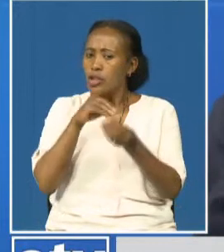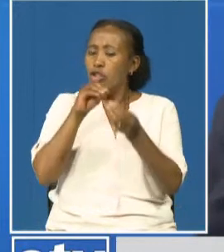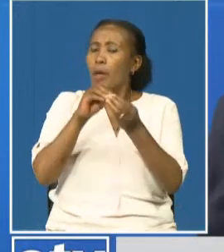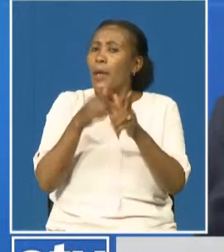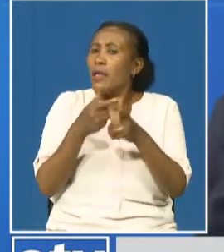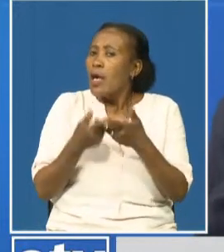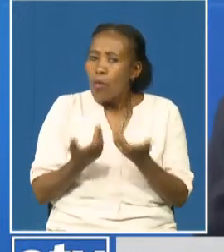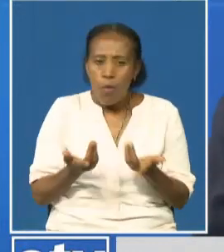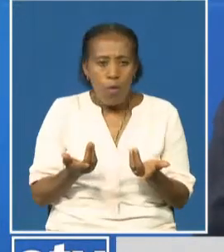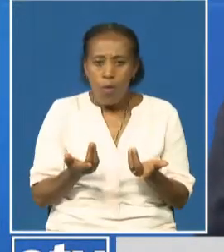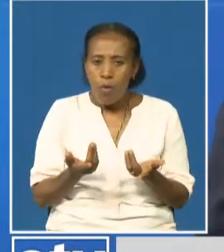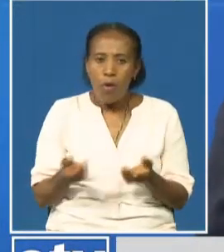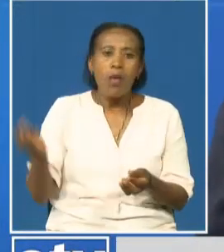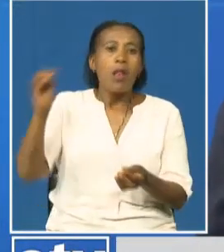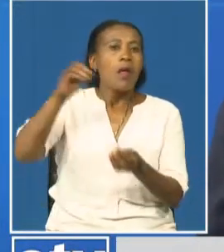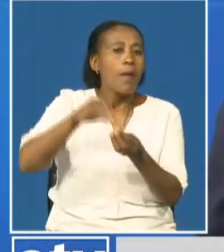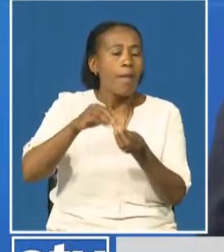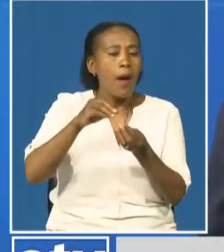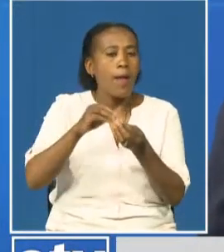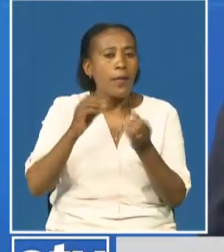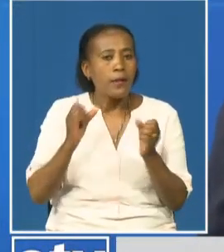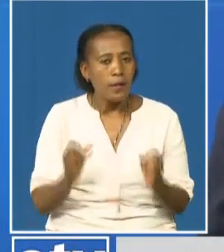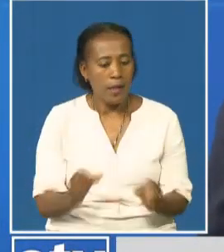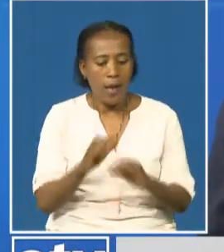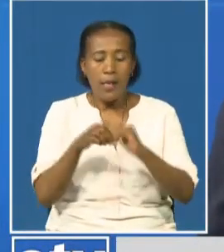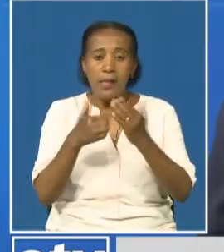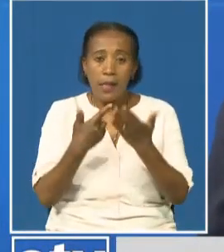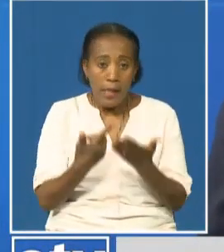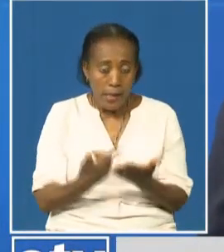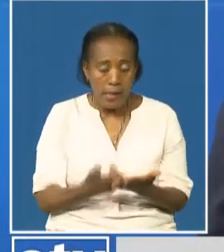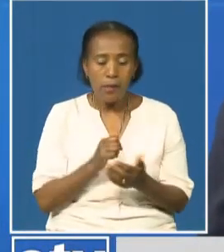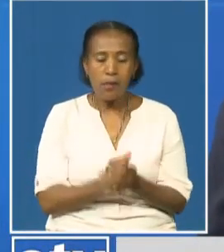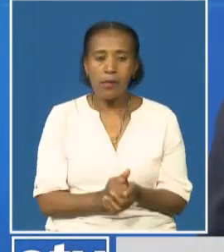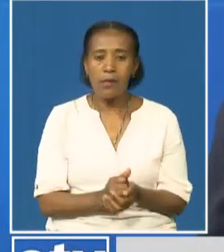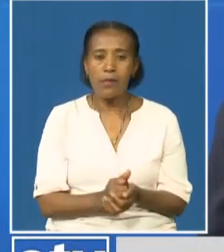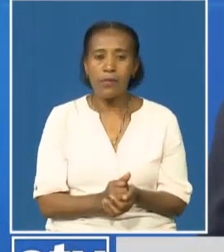ደግሞ ሊባባስ ይችላል። ስለዚህ